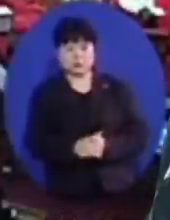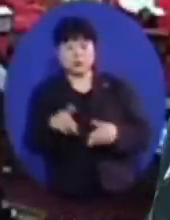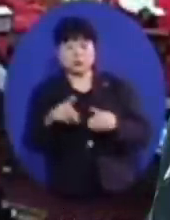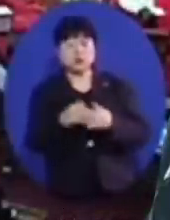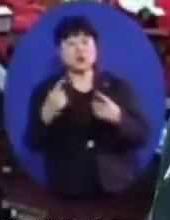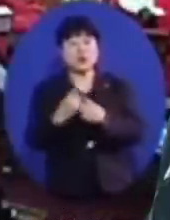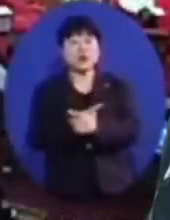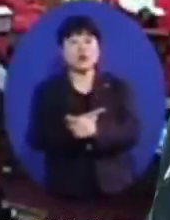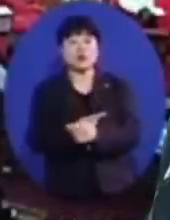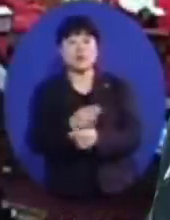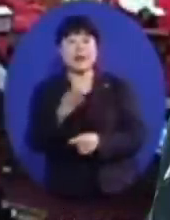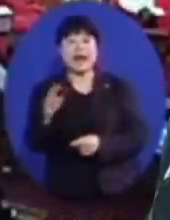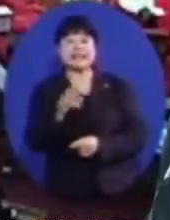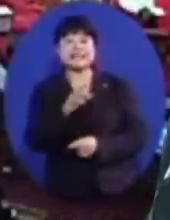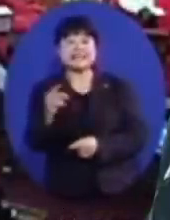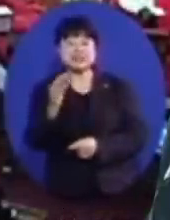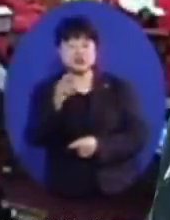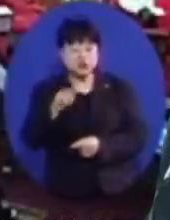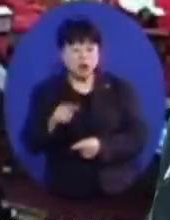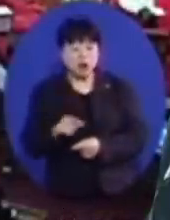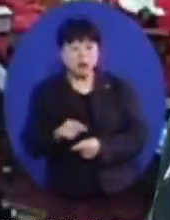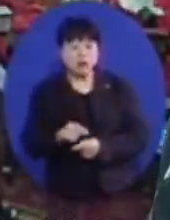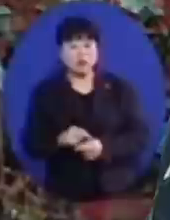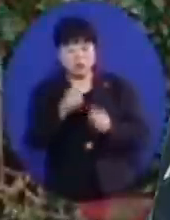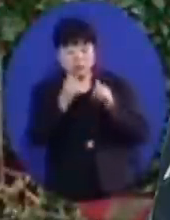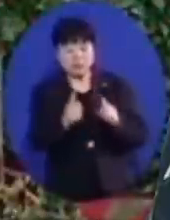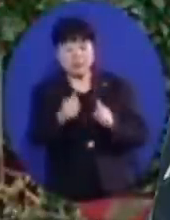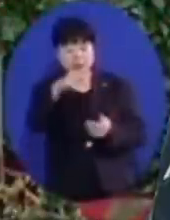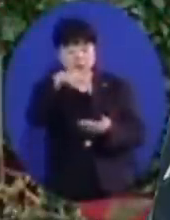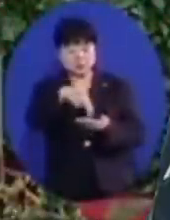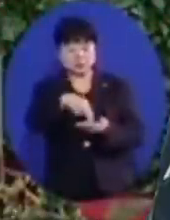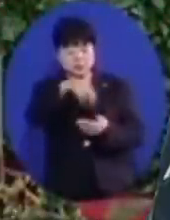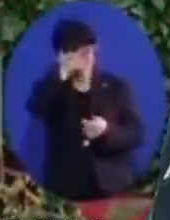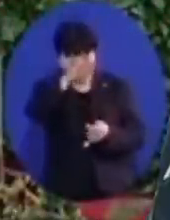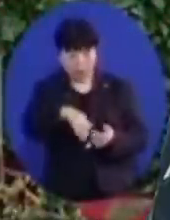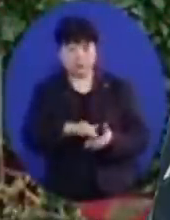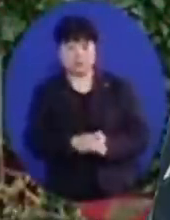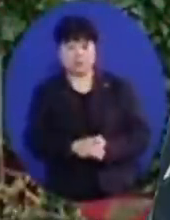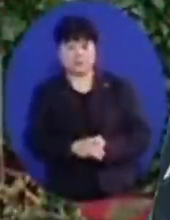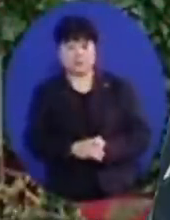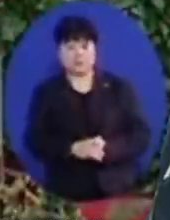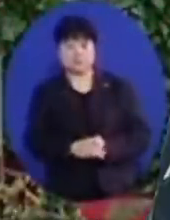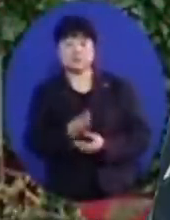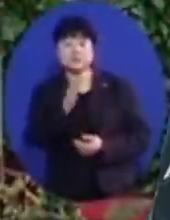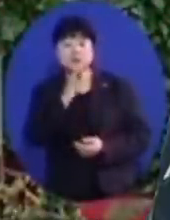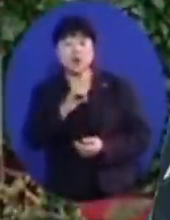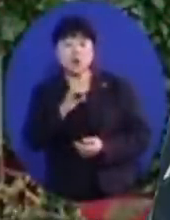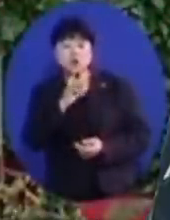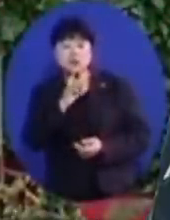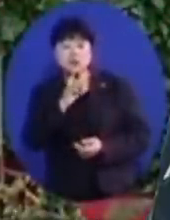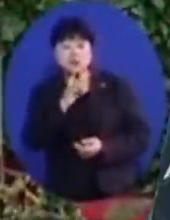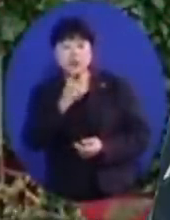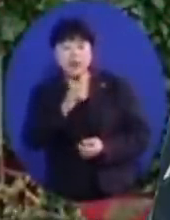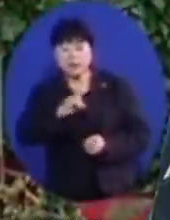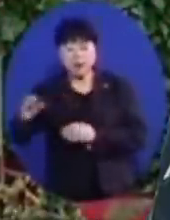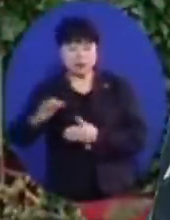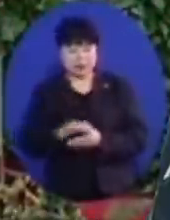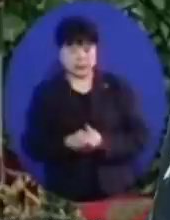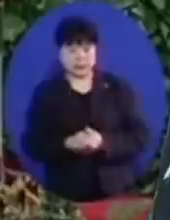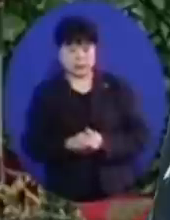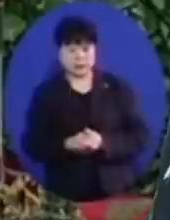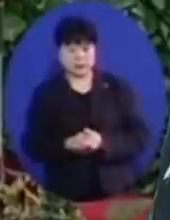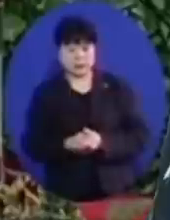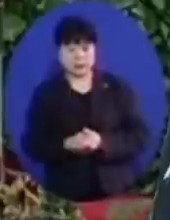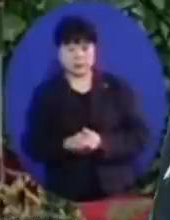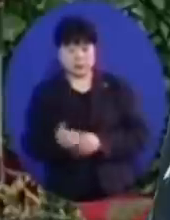종교개혁을 일으킨 마르틴 루트는 교황청으로부터 재판정에 나오라는 명령을 받았습니다 루트 역시 오직이라는 단어를 버리지 않으면